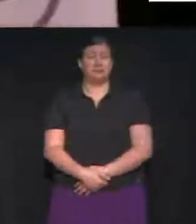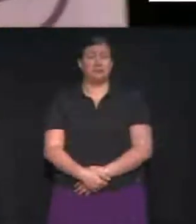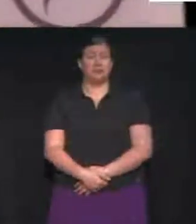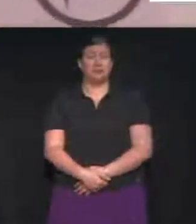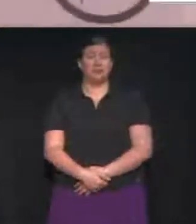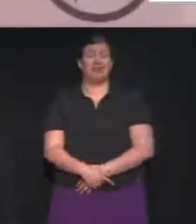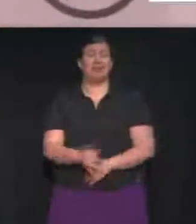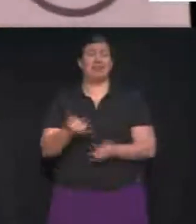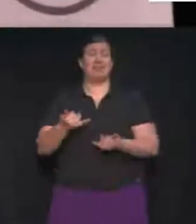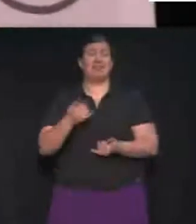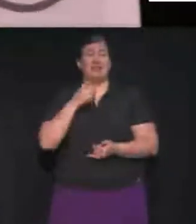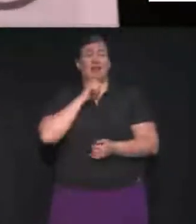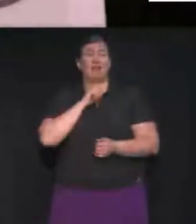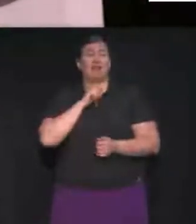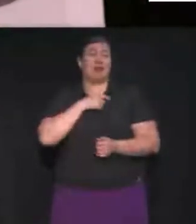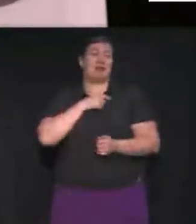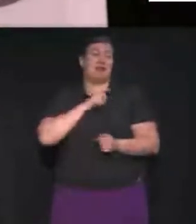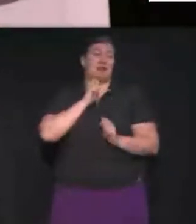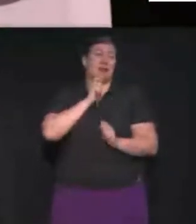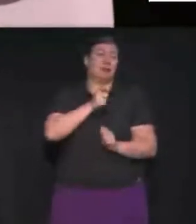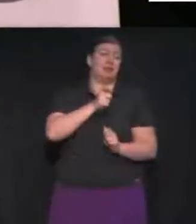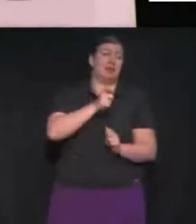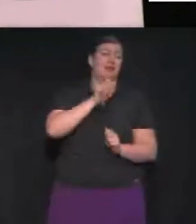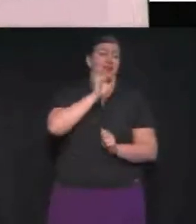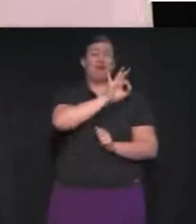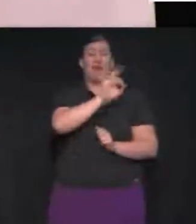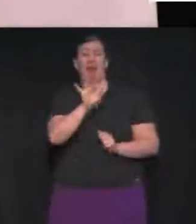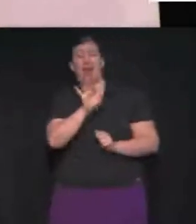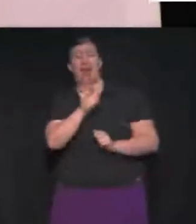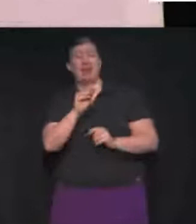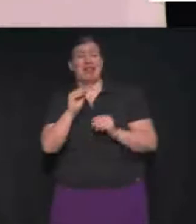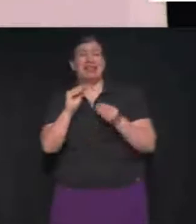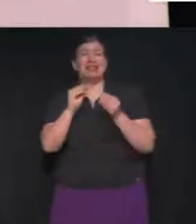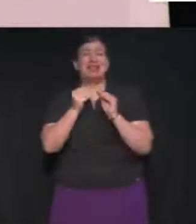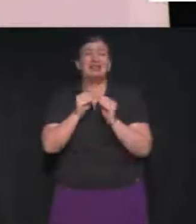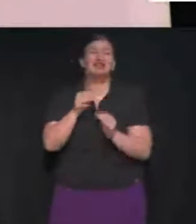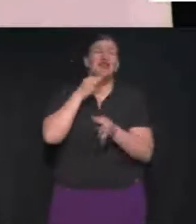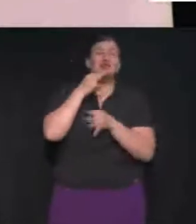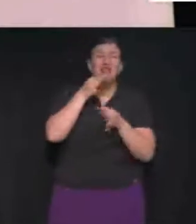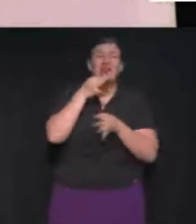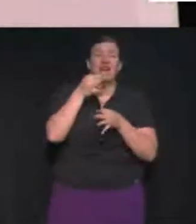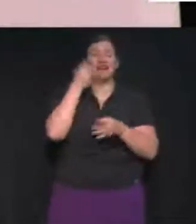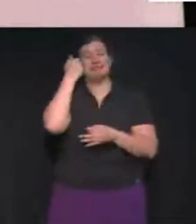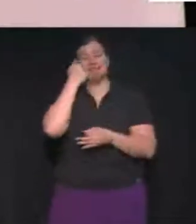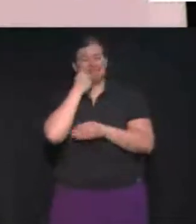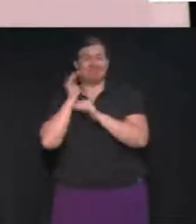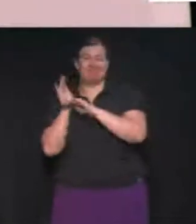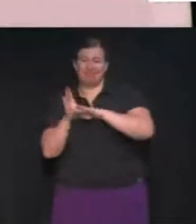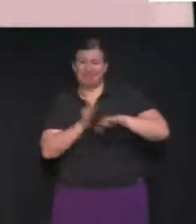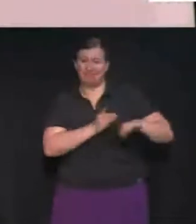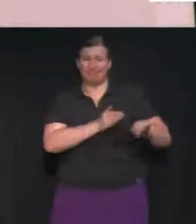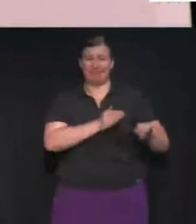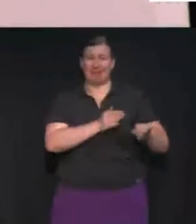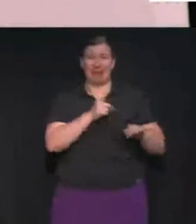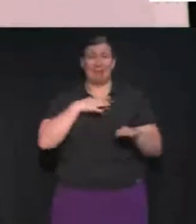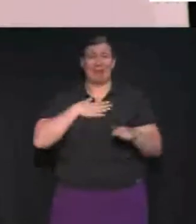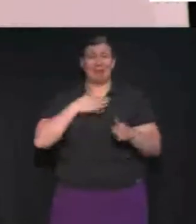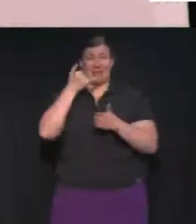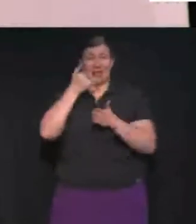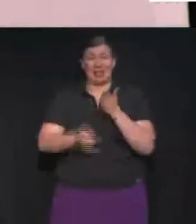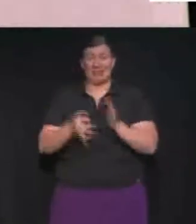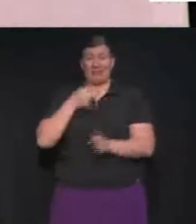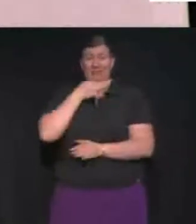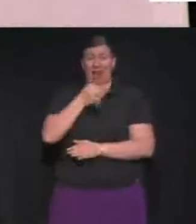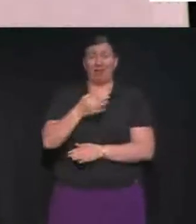ja wir plädieren natürlich die Anträge diese kritischen Fragen erstmal aussparen meine letzte Frage ist was